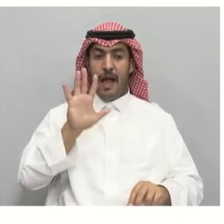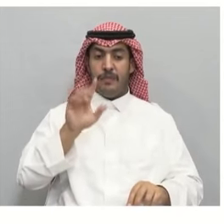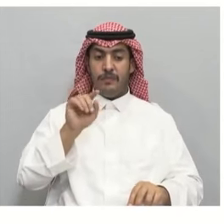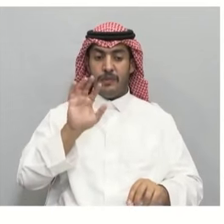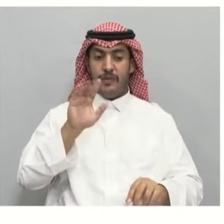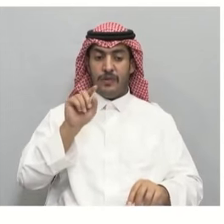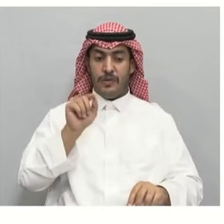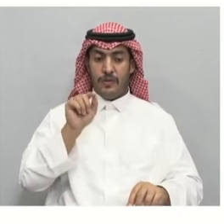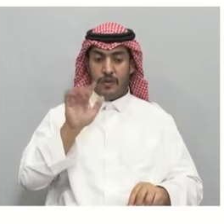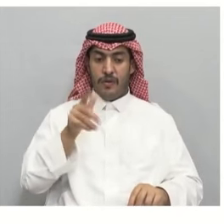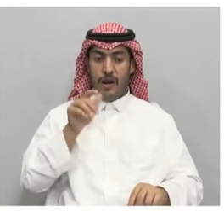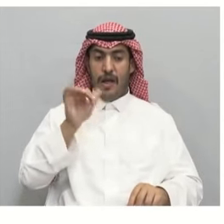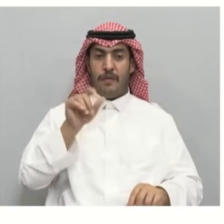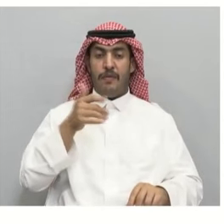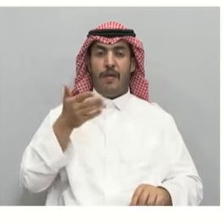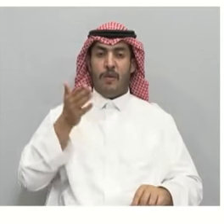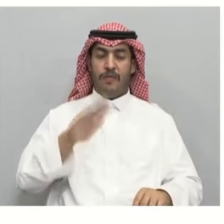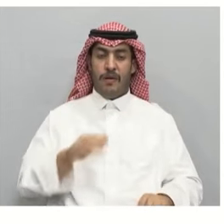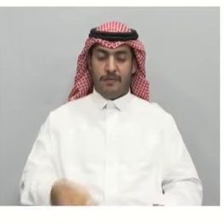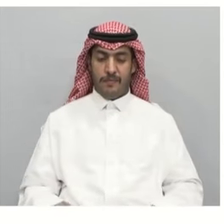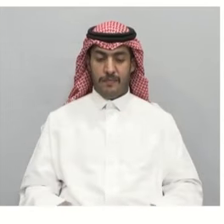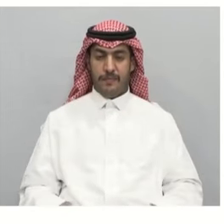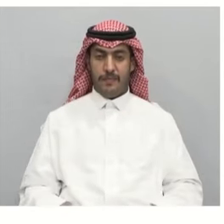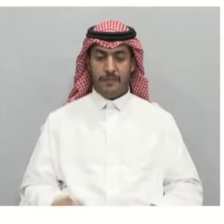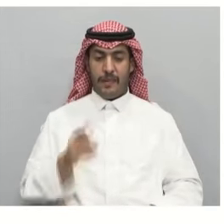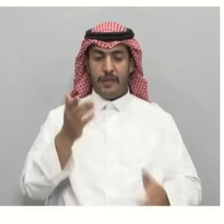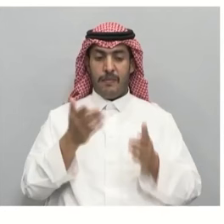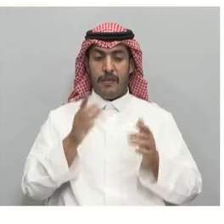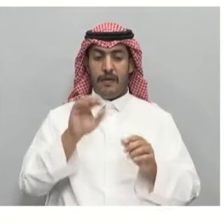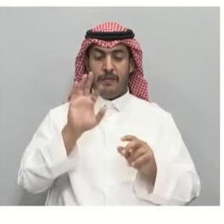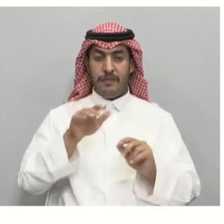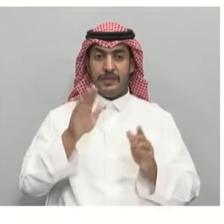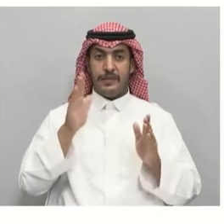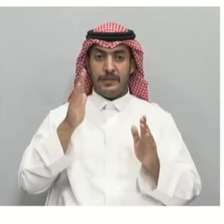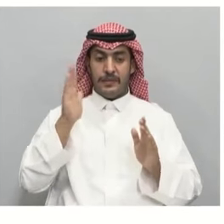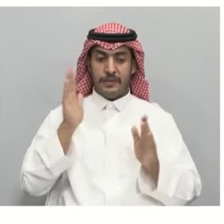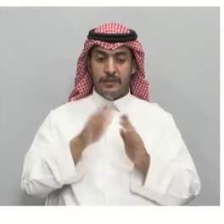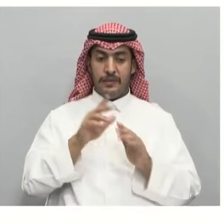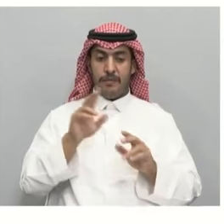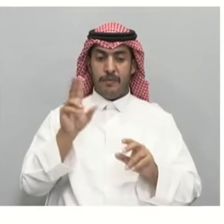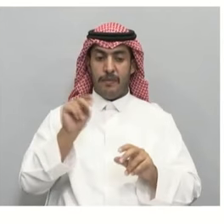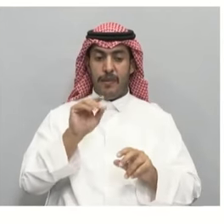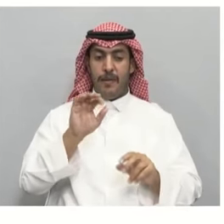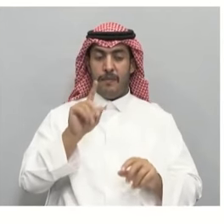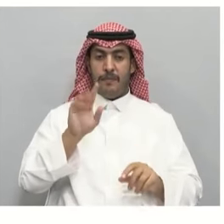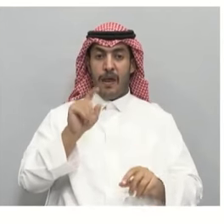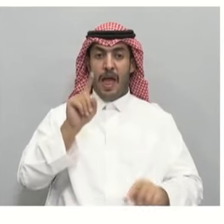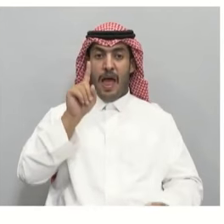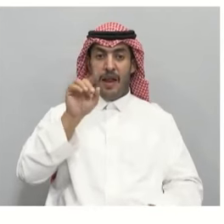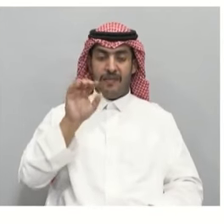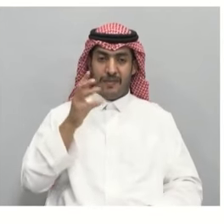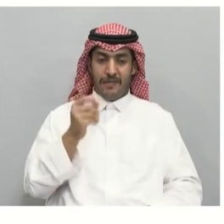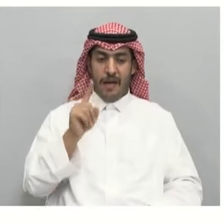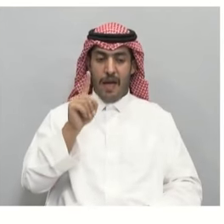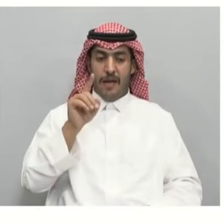امبير فقد يسبب الوفاه وحتى مقدار بسيط جدا مثل واحد من الالف من